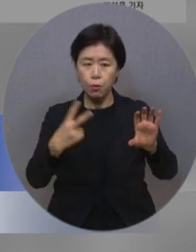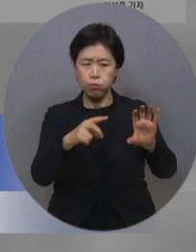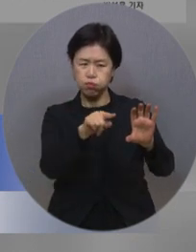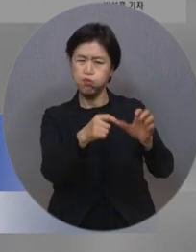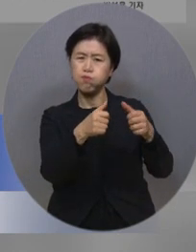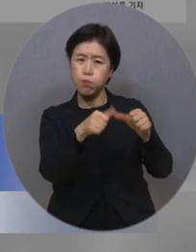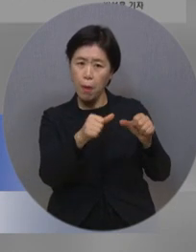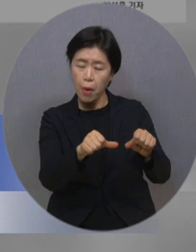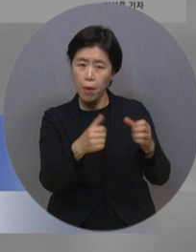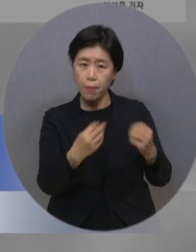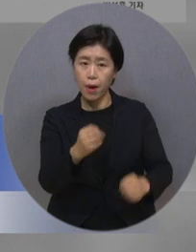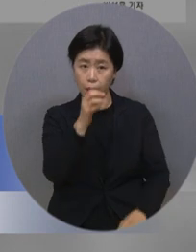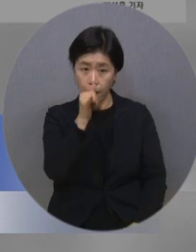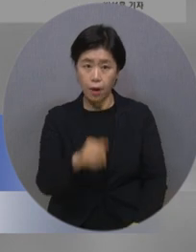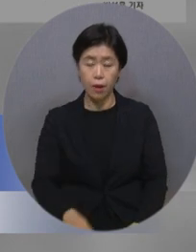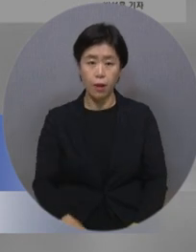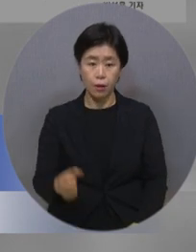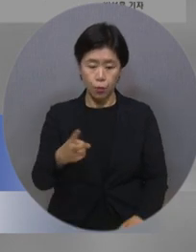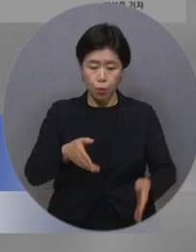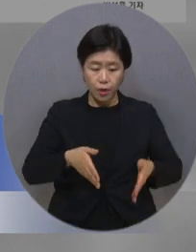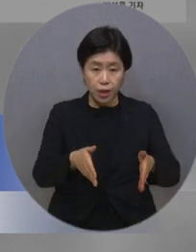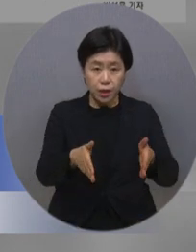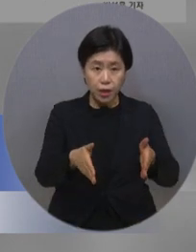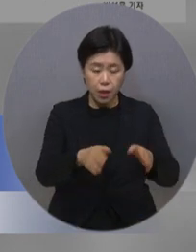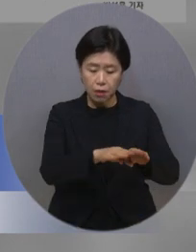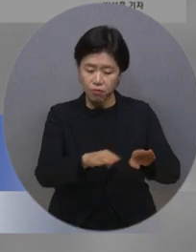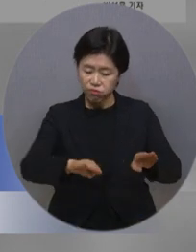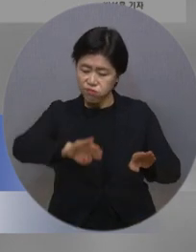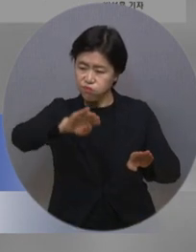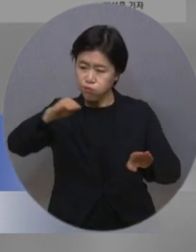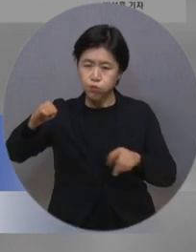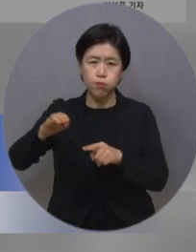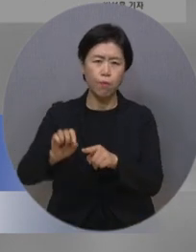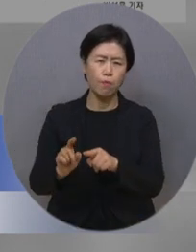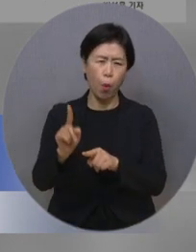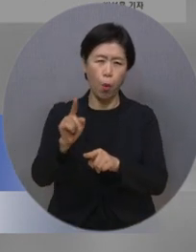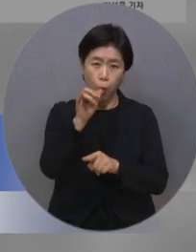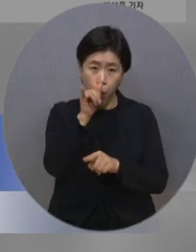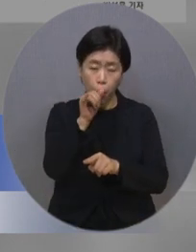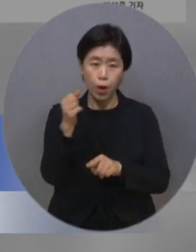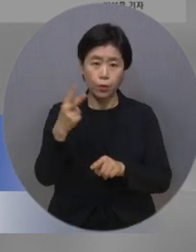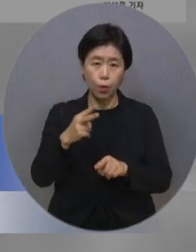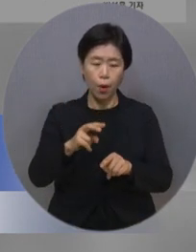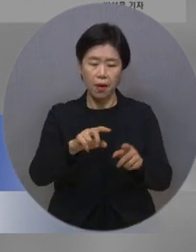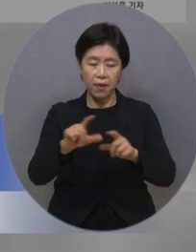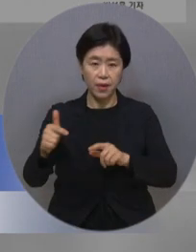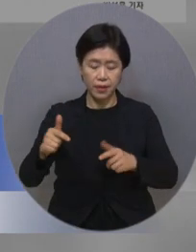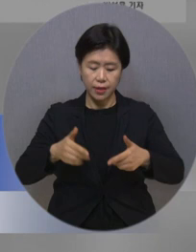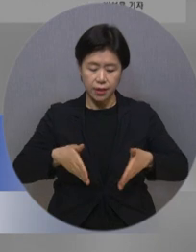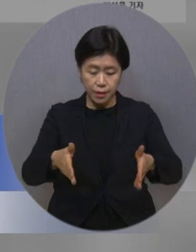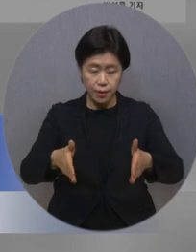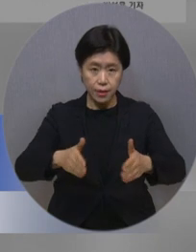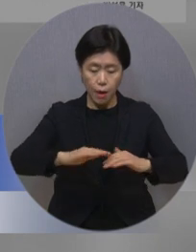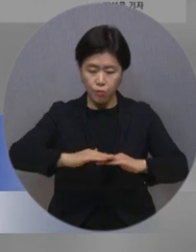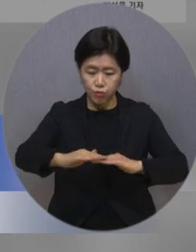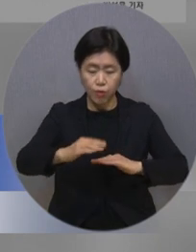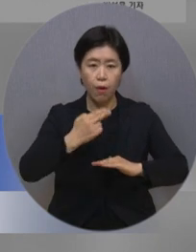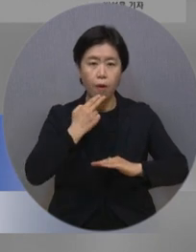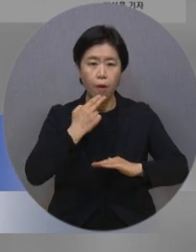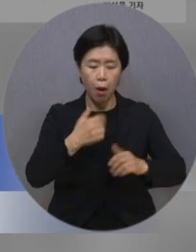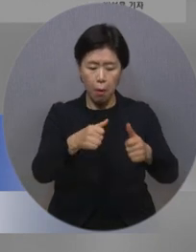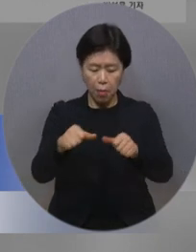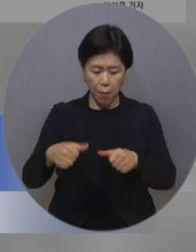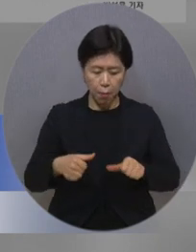발견됐고 접근로의 경우 단차가 기준치를 초과하거나 접근로 보도블록이 파손돼 평탄하지 않아